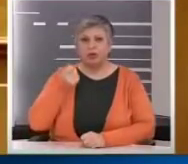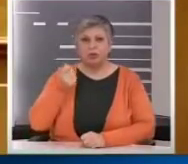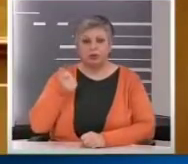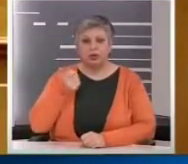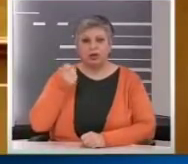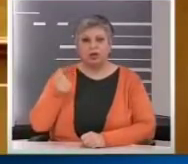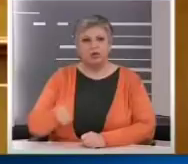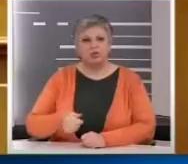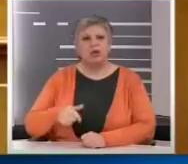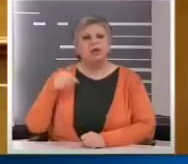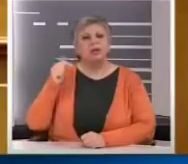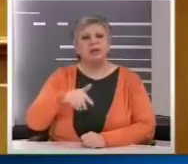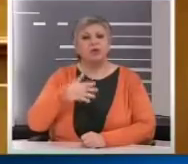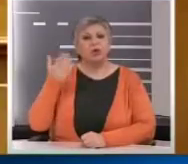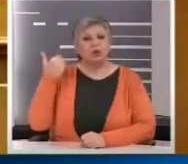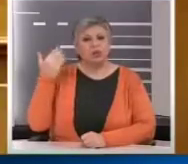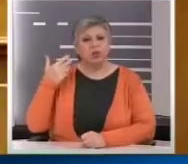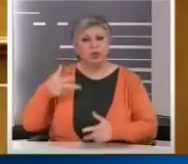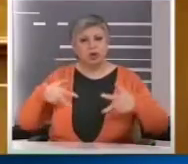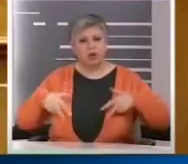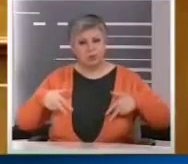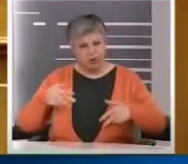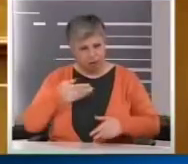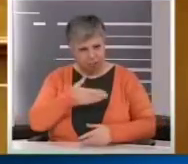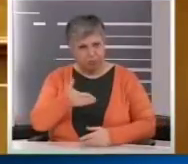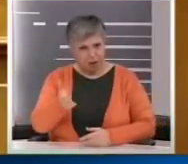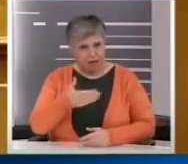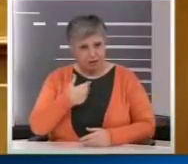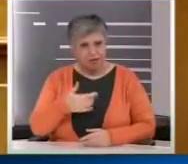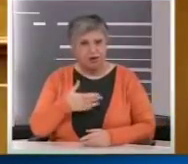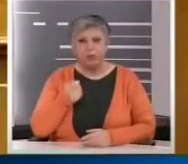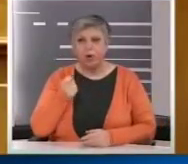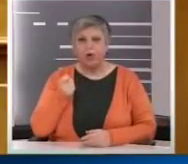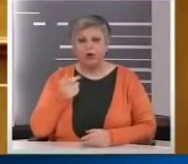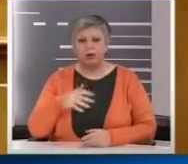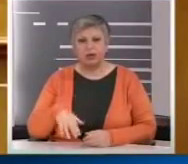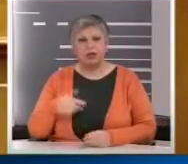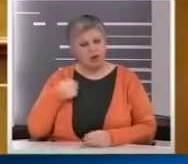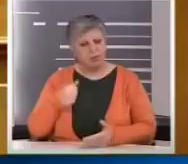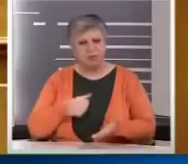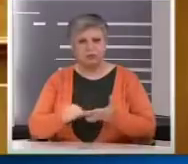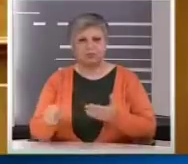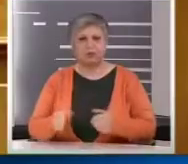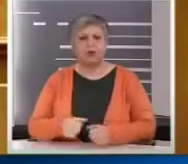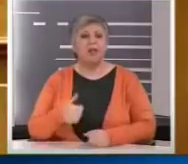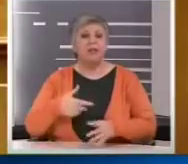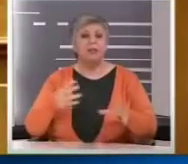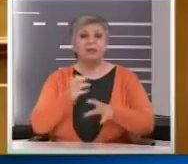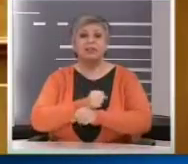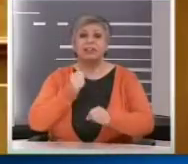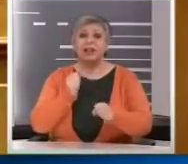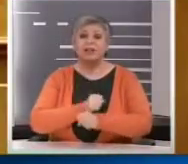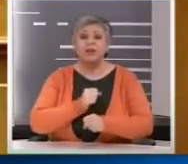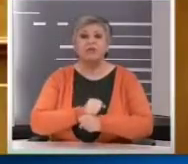χρόνια διακυβέρνησης και που τότε δεν τους πληρώνατε. Μας κατηγορείτε γιατί επαναφέραμε και αυξήσαμε το